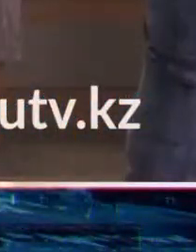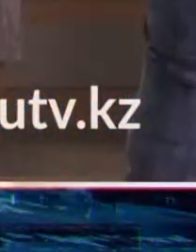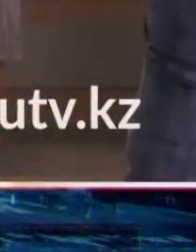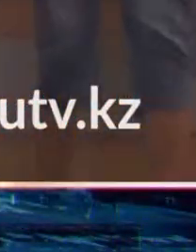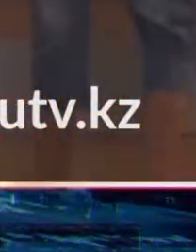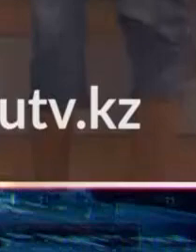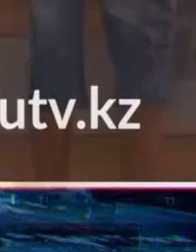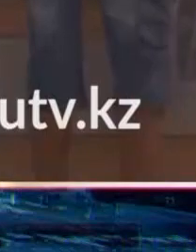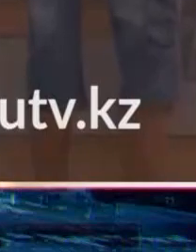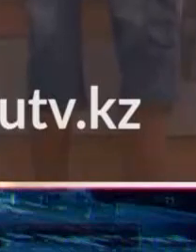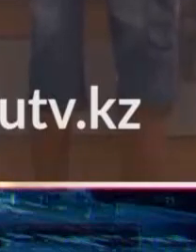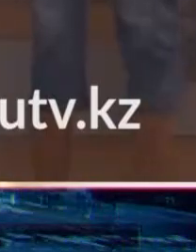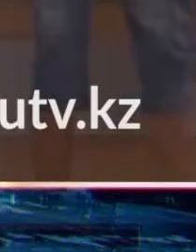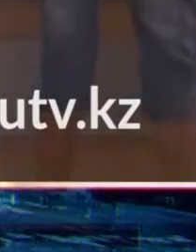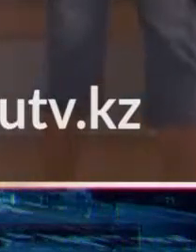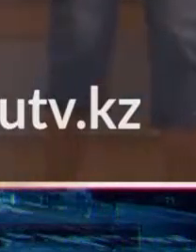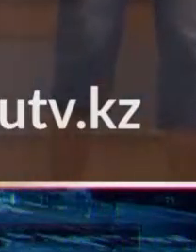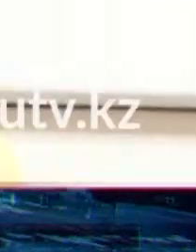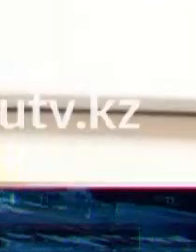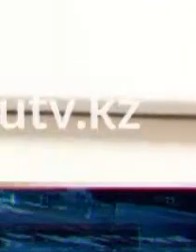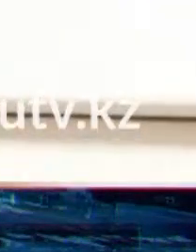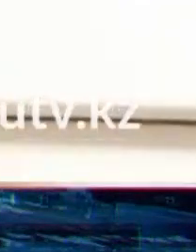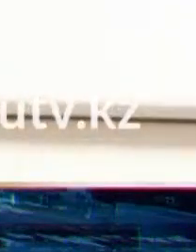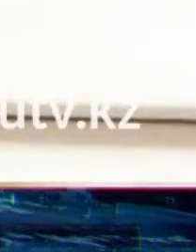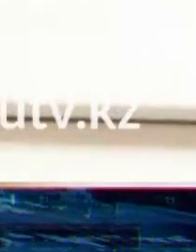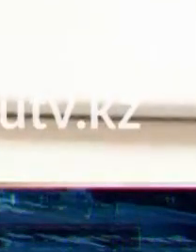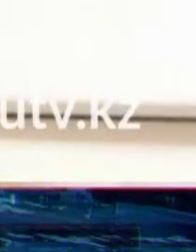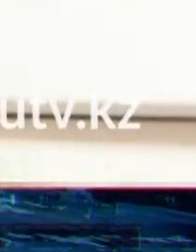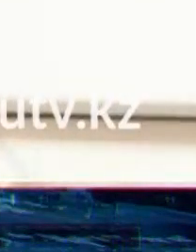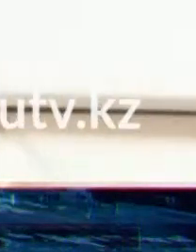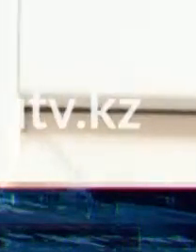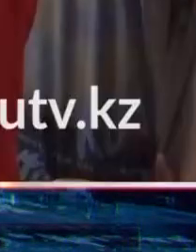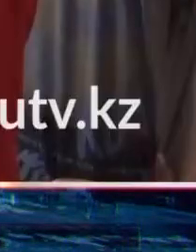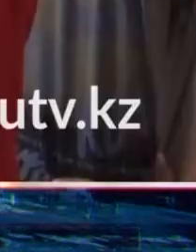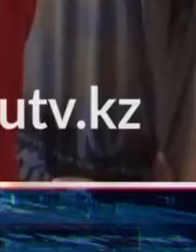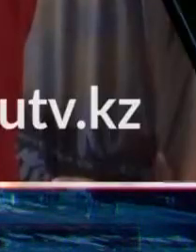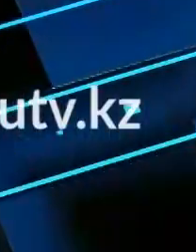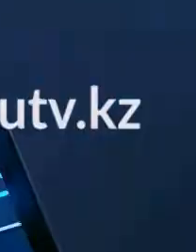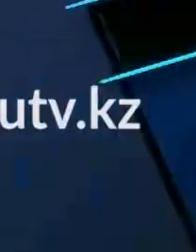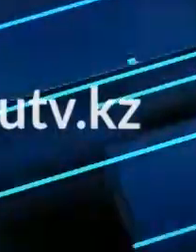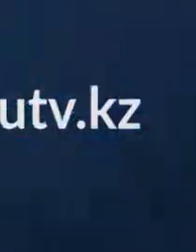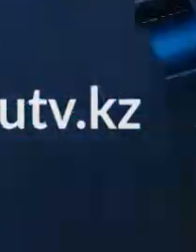500 мың адам бейтарап санатты. Алматы облысында әр 4-ші тұрғын сақтандырылмаған.